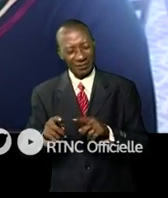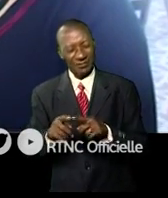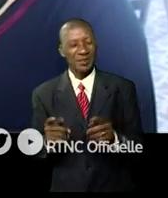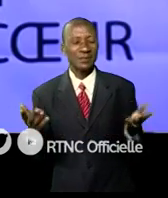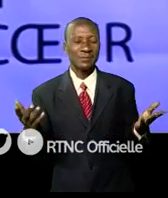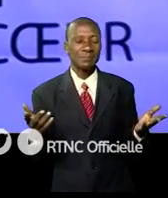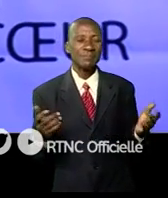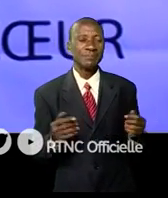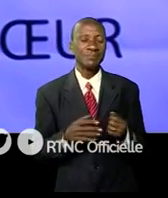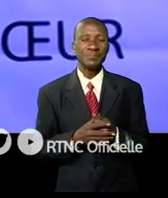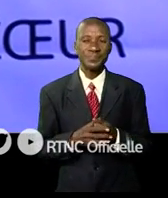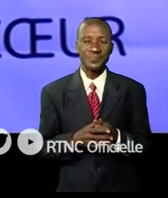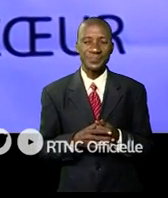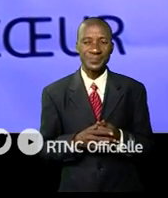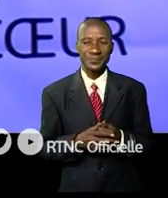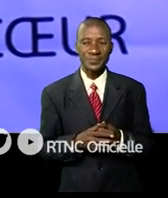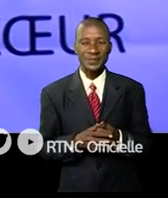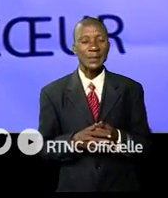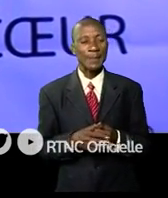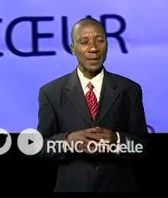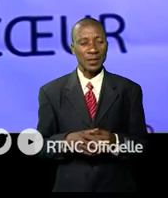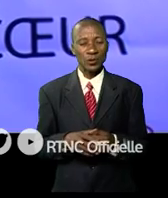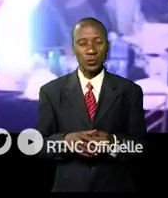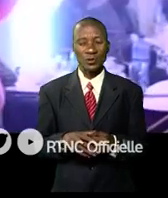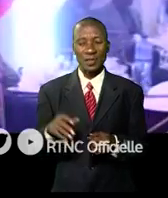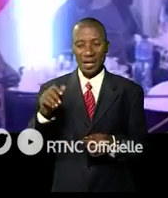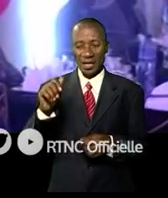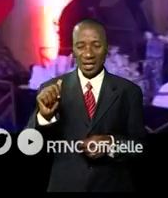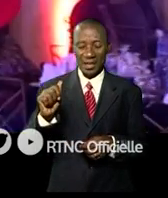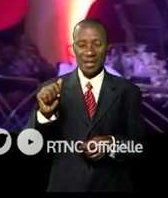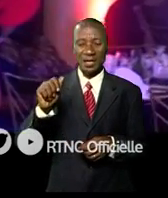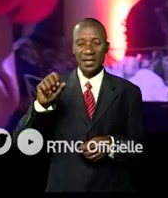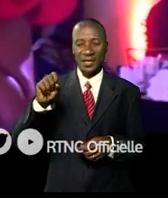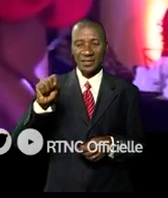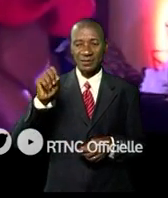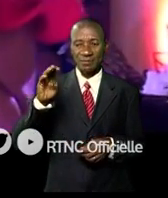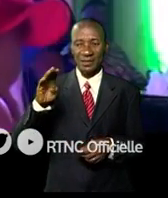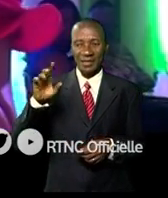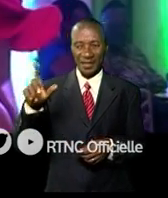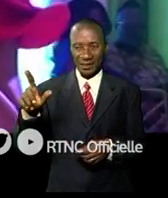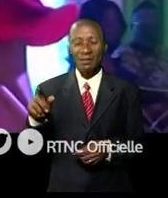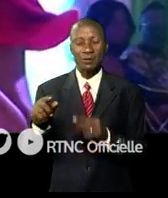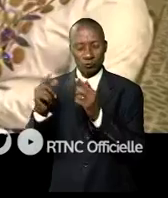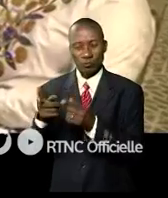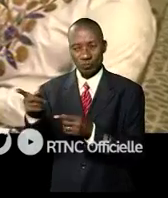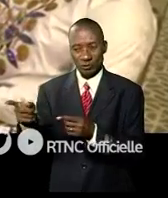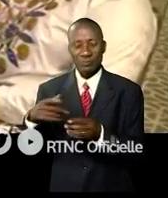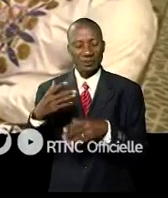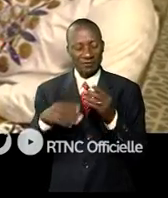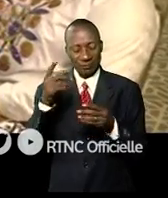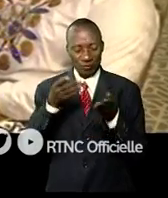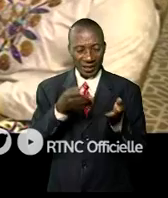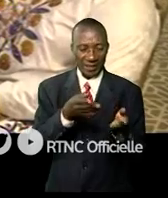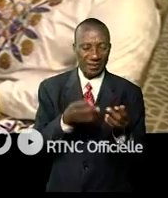etc. L'ASBL, la main sur le cœur, lutte contre la stigmatisation des orphelins du SIDA et tient à